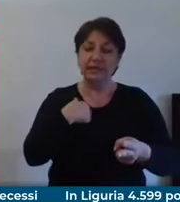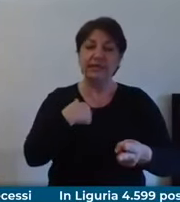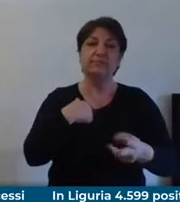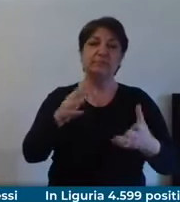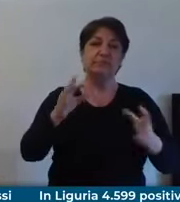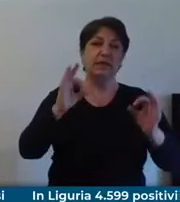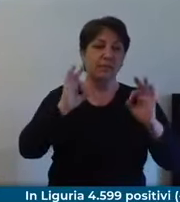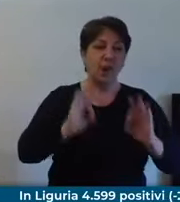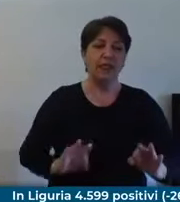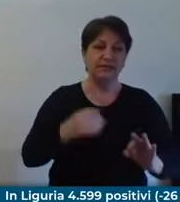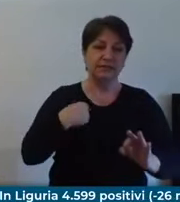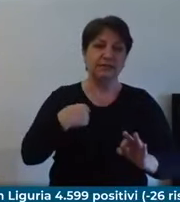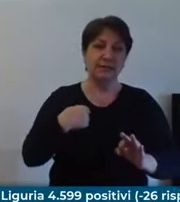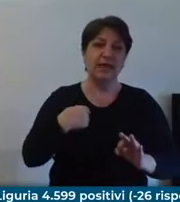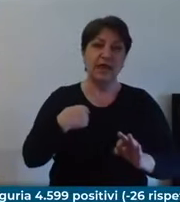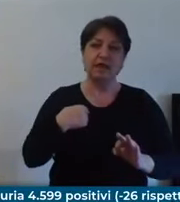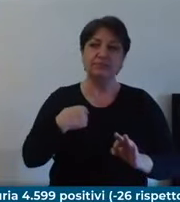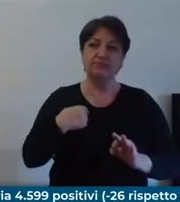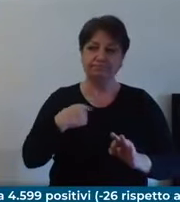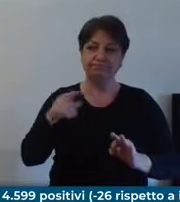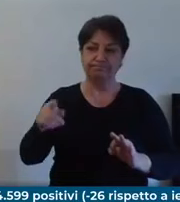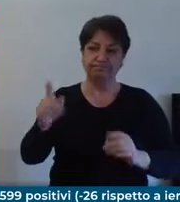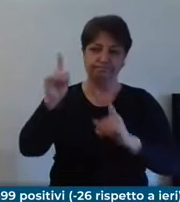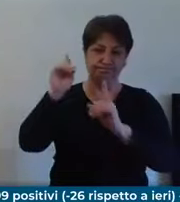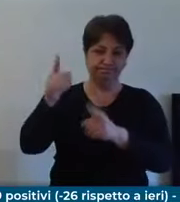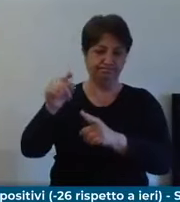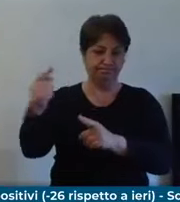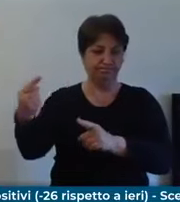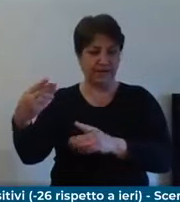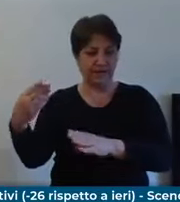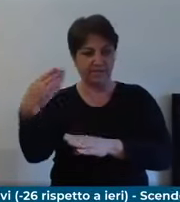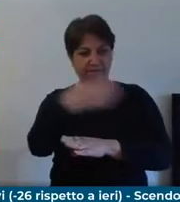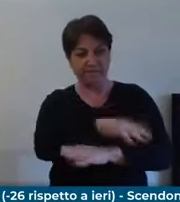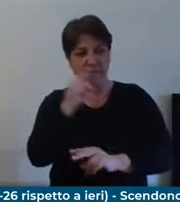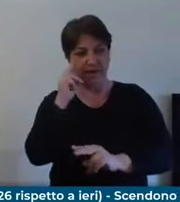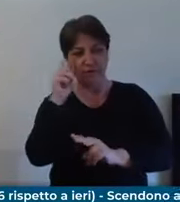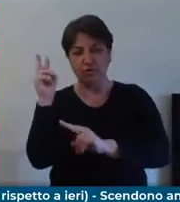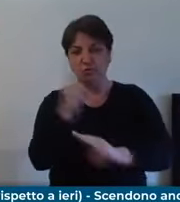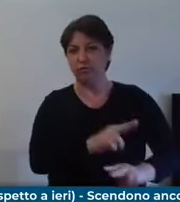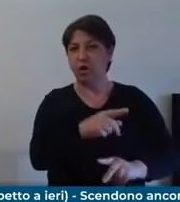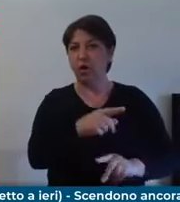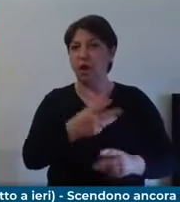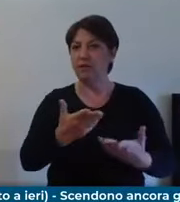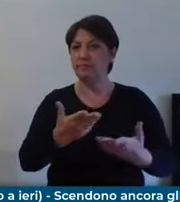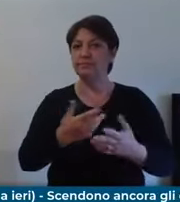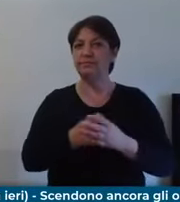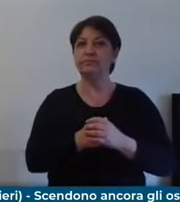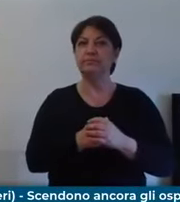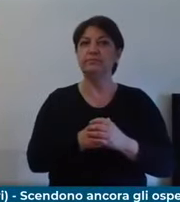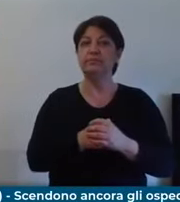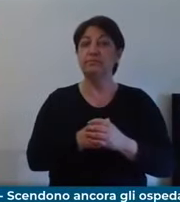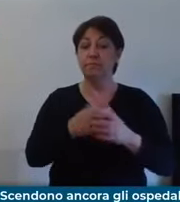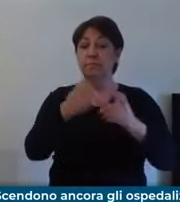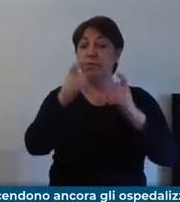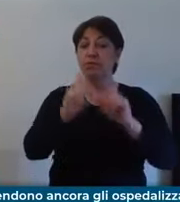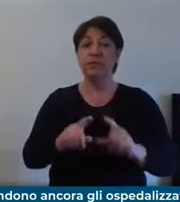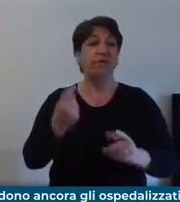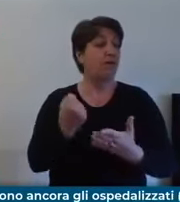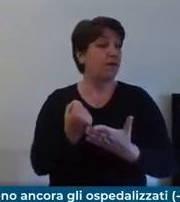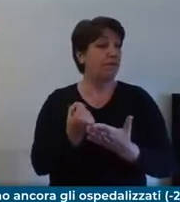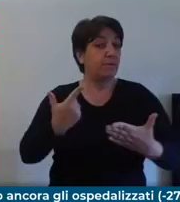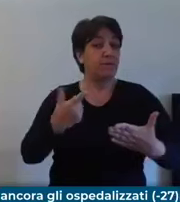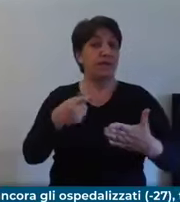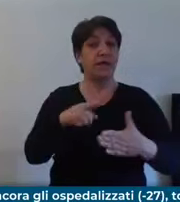polizia locale eventualmente? Lo dovremo decidere ovviamente, però non escludo che la cosa possa andare avanti, perché assolutamente non è accettabile